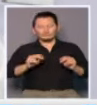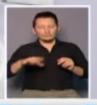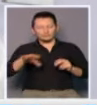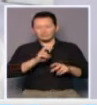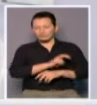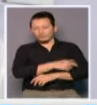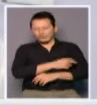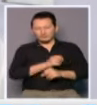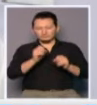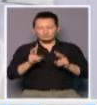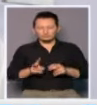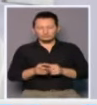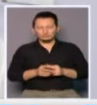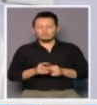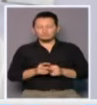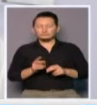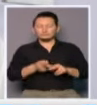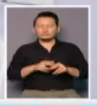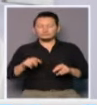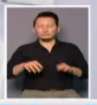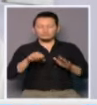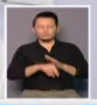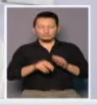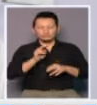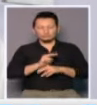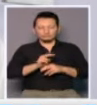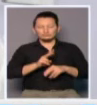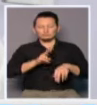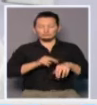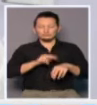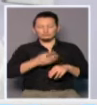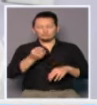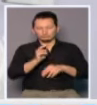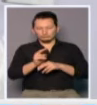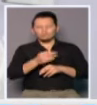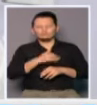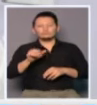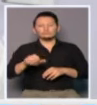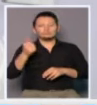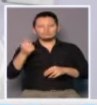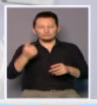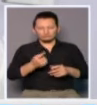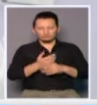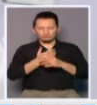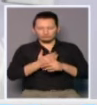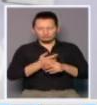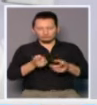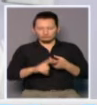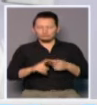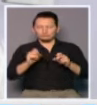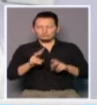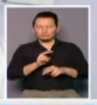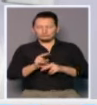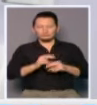также мы хотим, планируем здесь проводить обучение полицейских, которые также прибывают первыми на